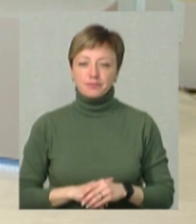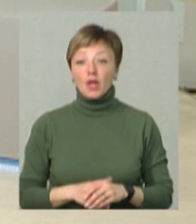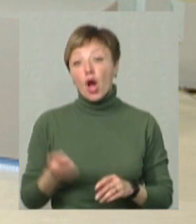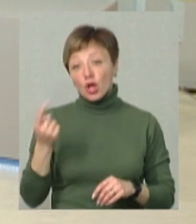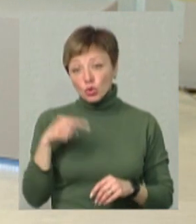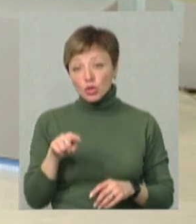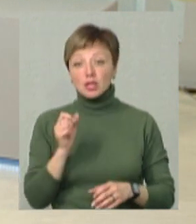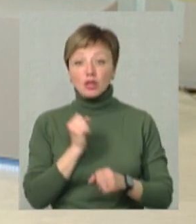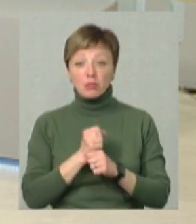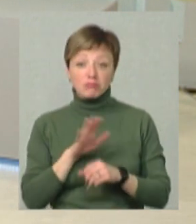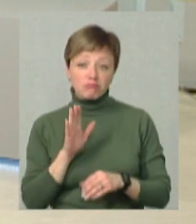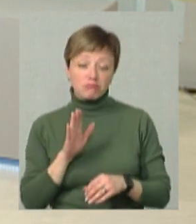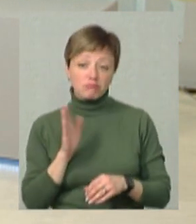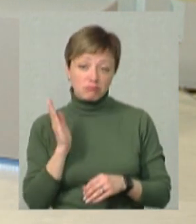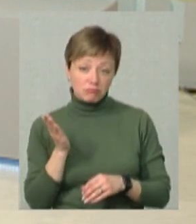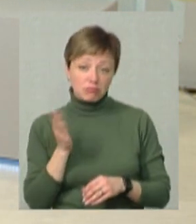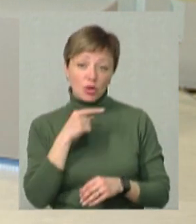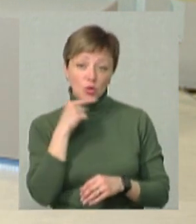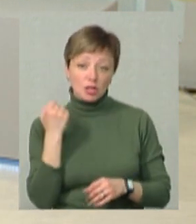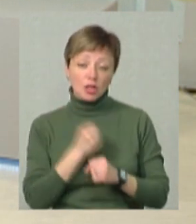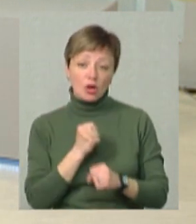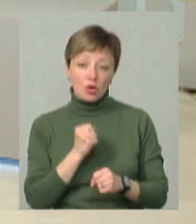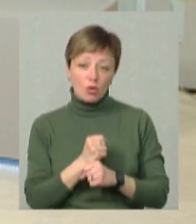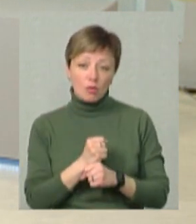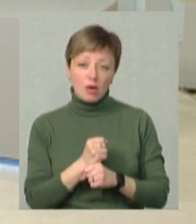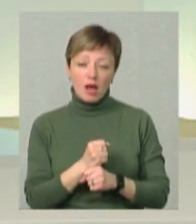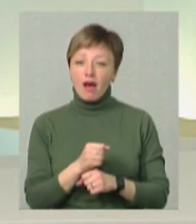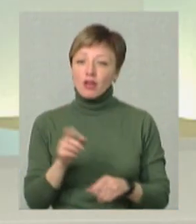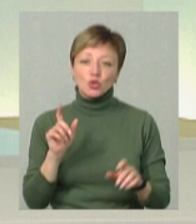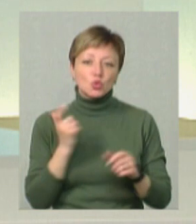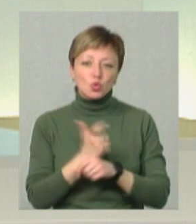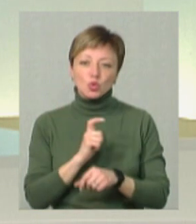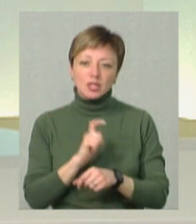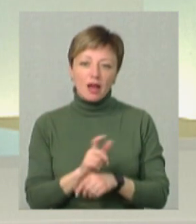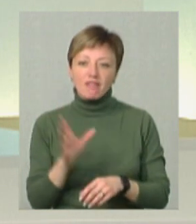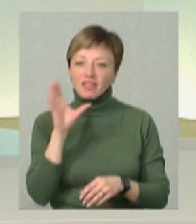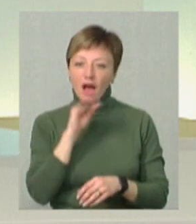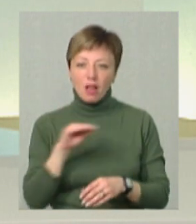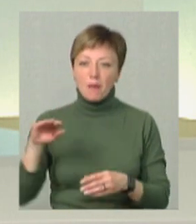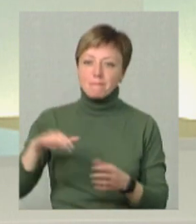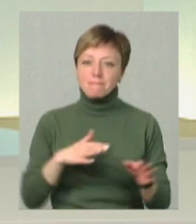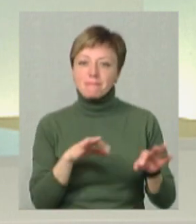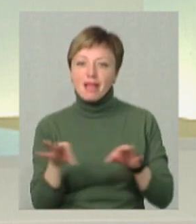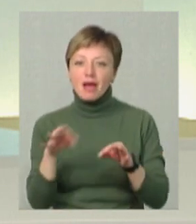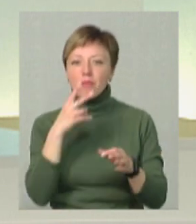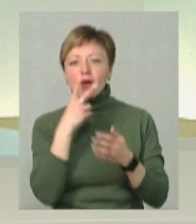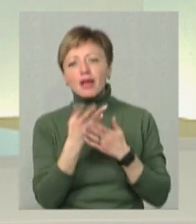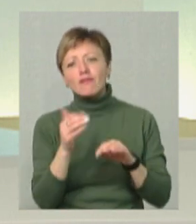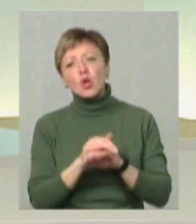Тоді вони вдаються до дуже вдалого маневру. Показують, які вони